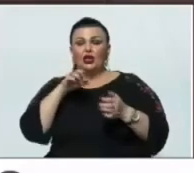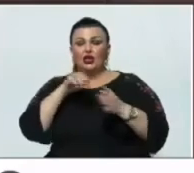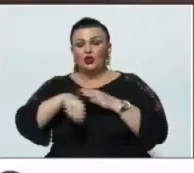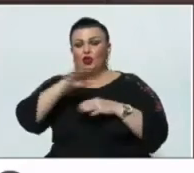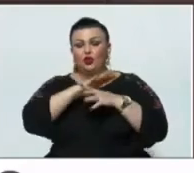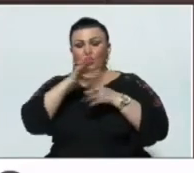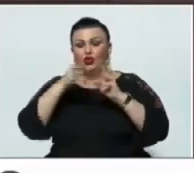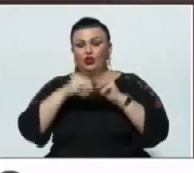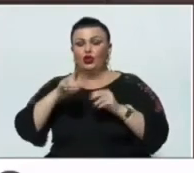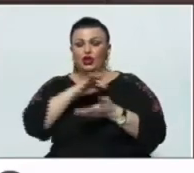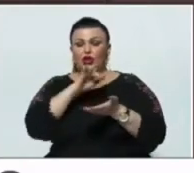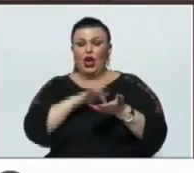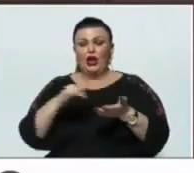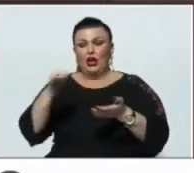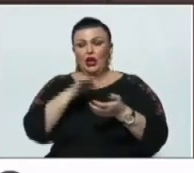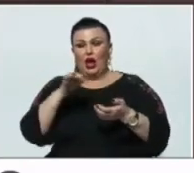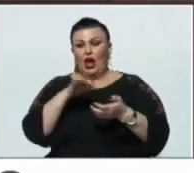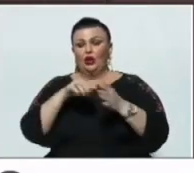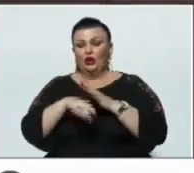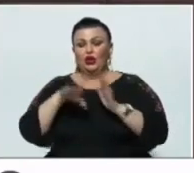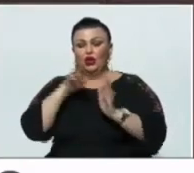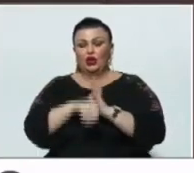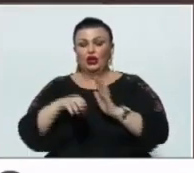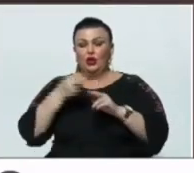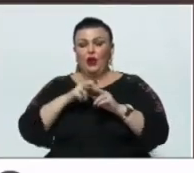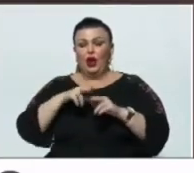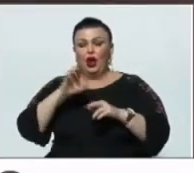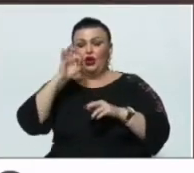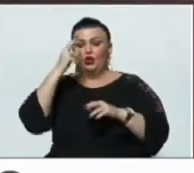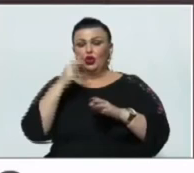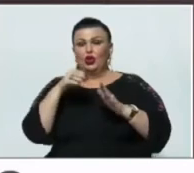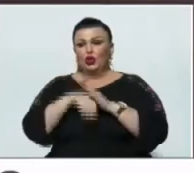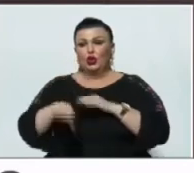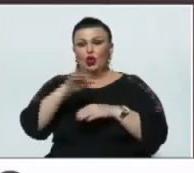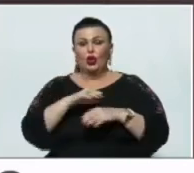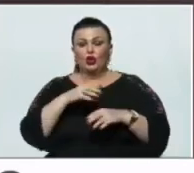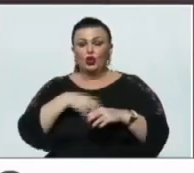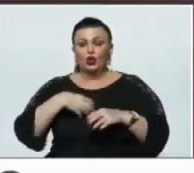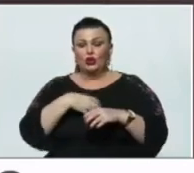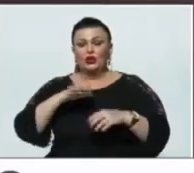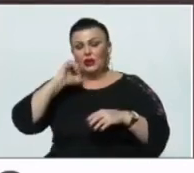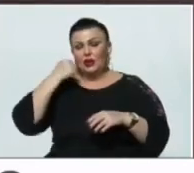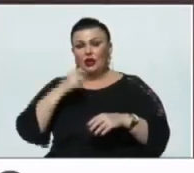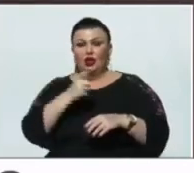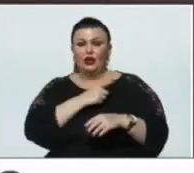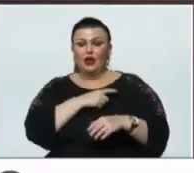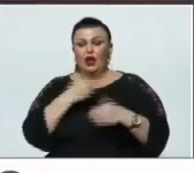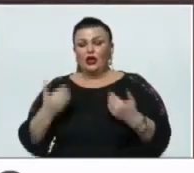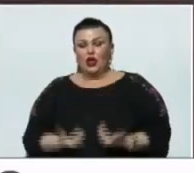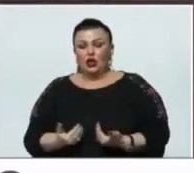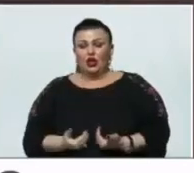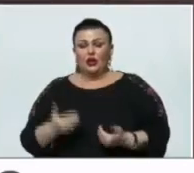şəhər və rayonlarımızda ictimai maarifləndirmə işlərində, sosial həssas kateqoriyadan olan, xüsusilə də ağıl tənha yaşayan